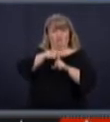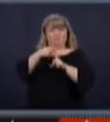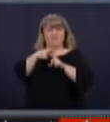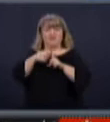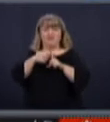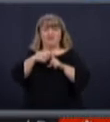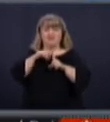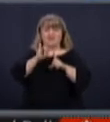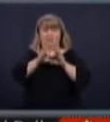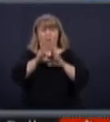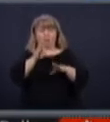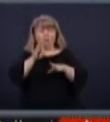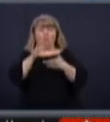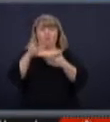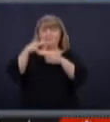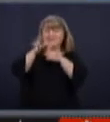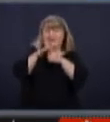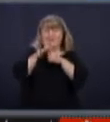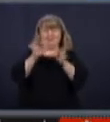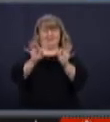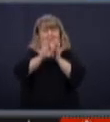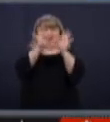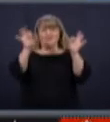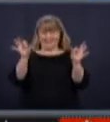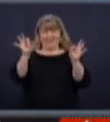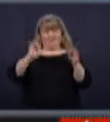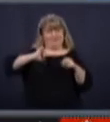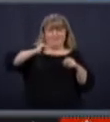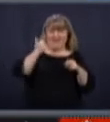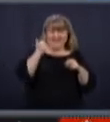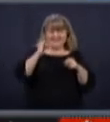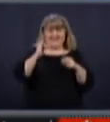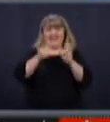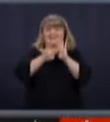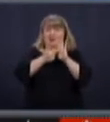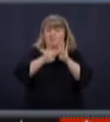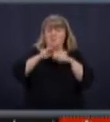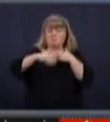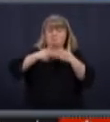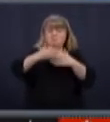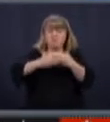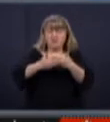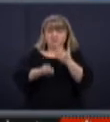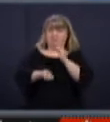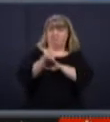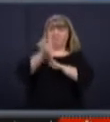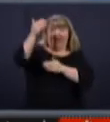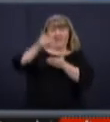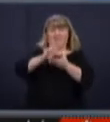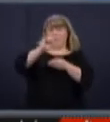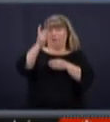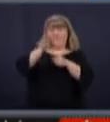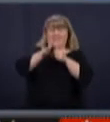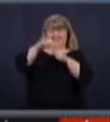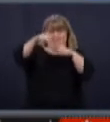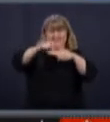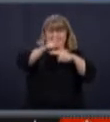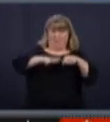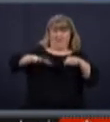puis ça serait une grande fierté s'il fallait que dans les prochains mois, le premier médicament soit découvert au Québec. C'est